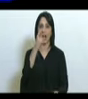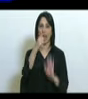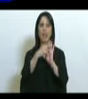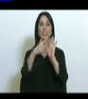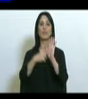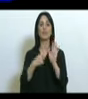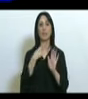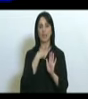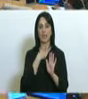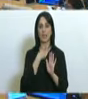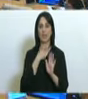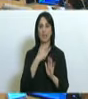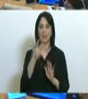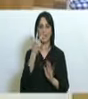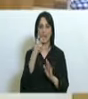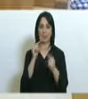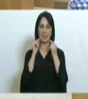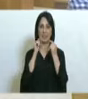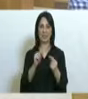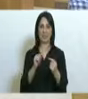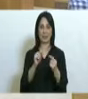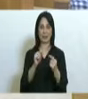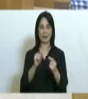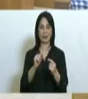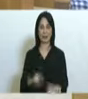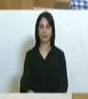ასჩვიდმეტი ხმით სამის წინააღმდეგ